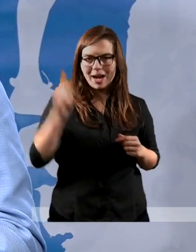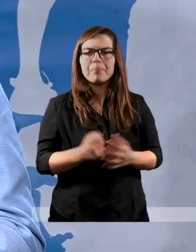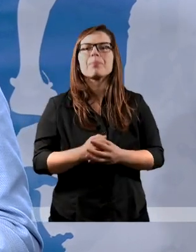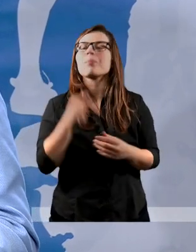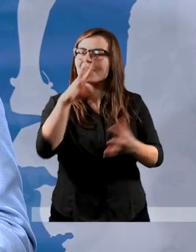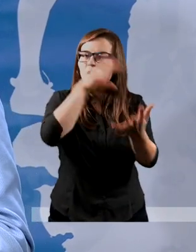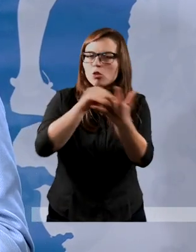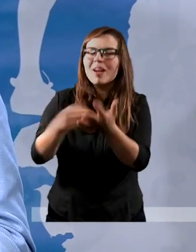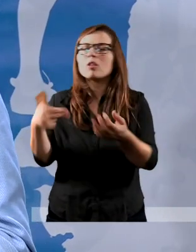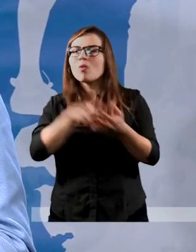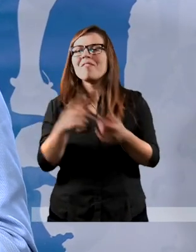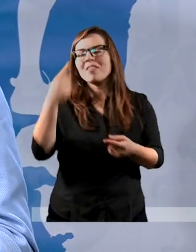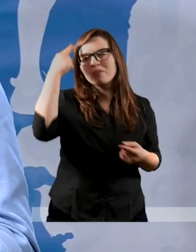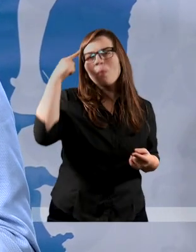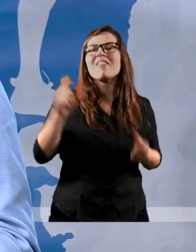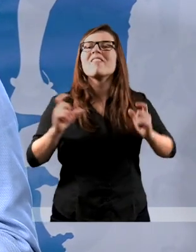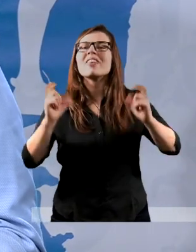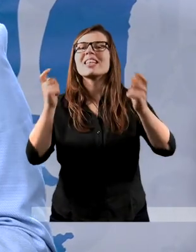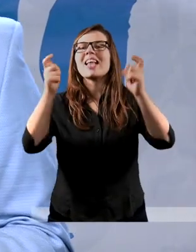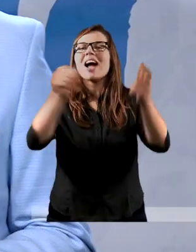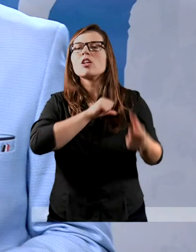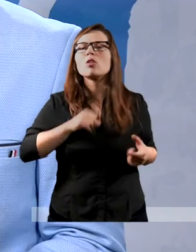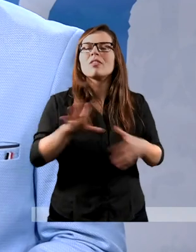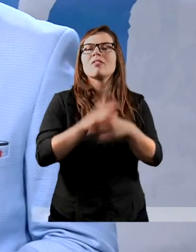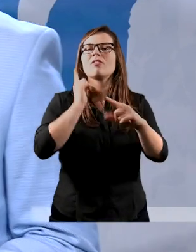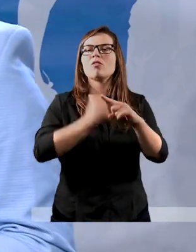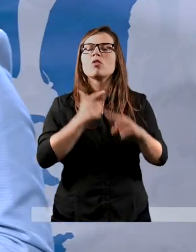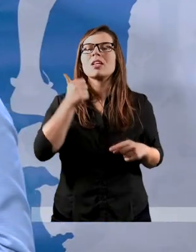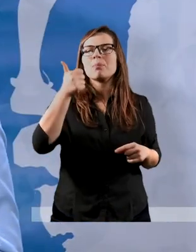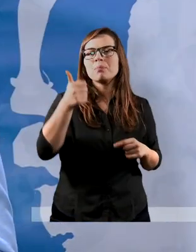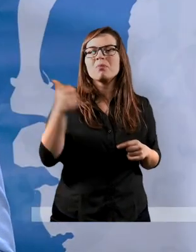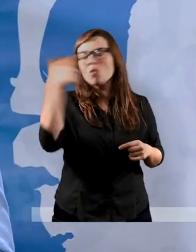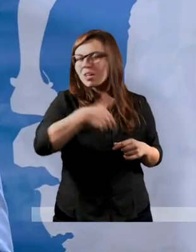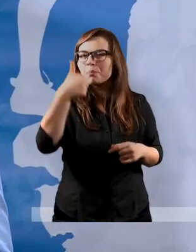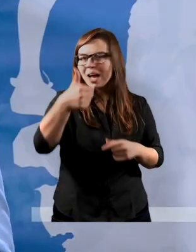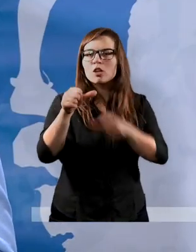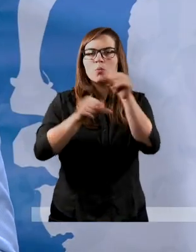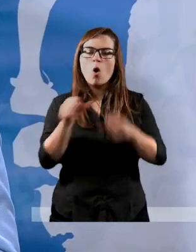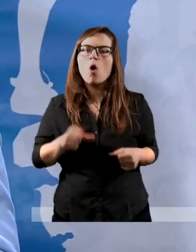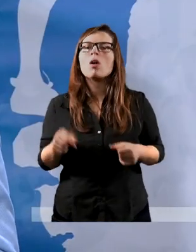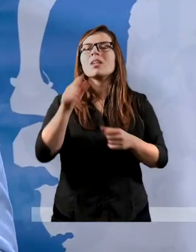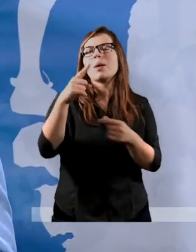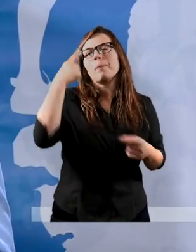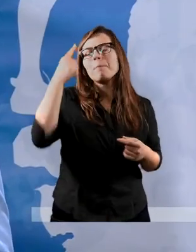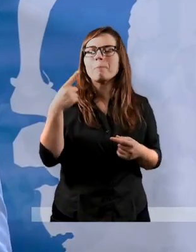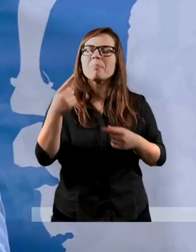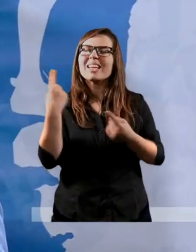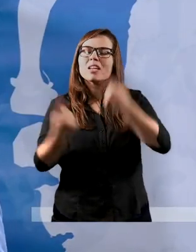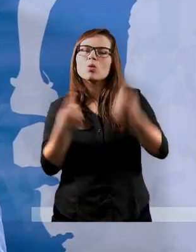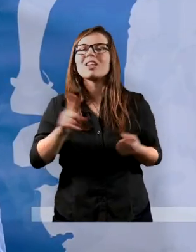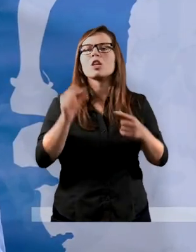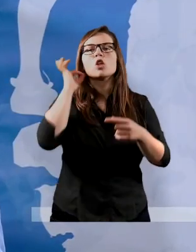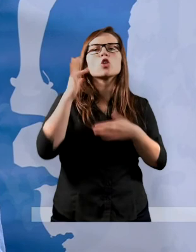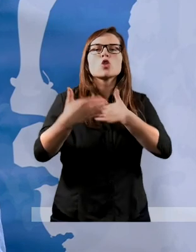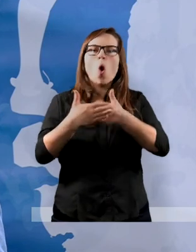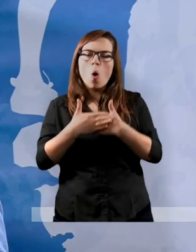To doświadczenie, o którym wspomniałem, wydarzyło się w 2001 roku, gdy, pamiętam, byliśmy w takiej sytuacji z